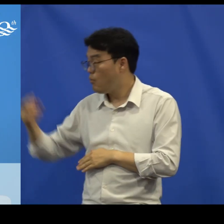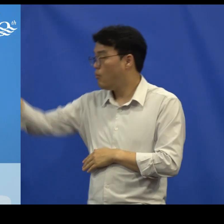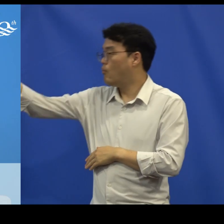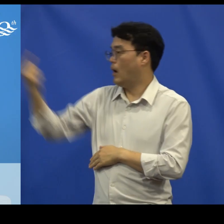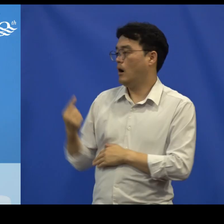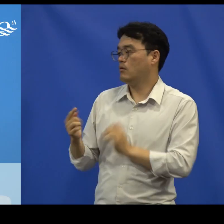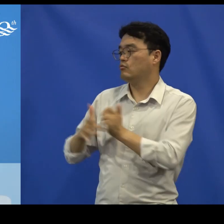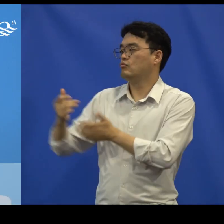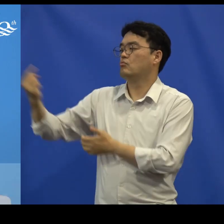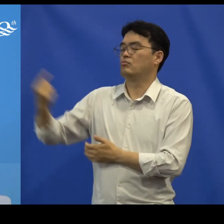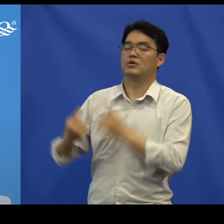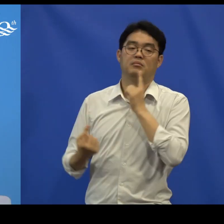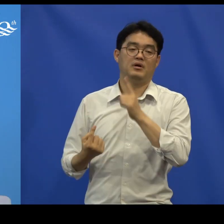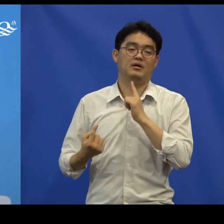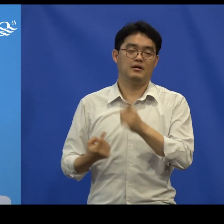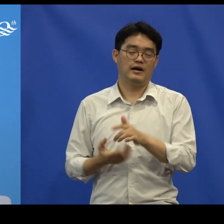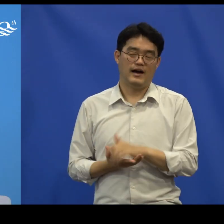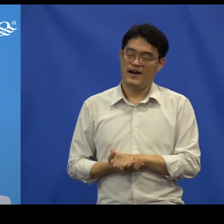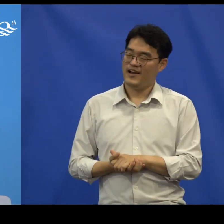거예요. 설마